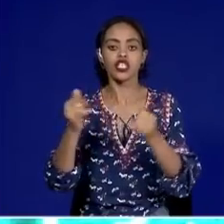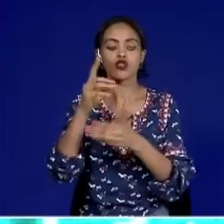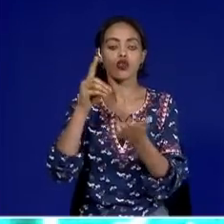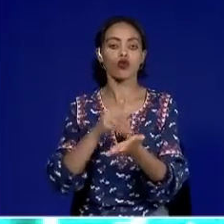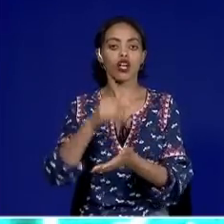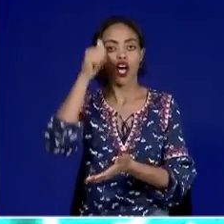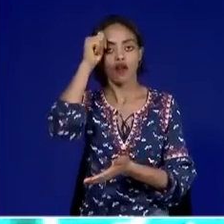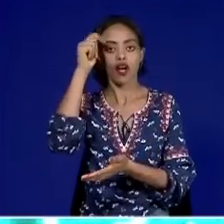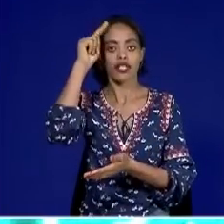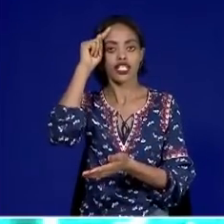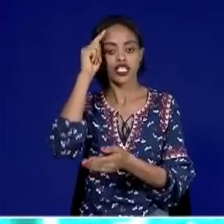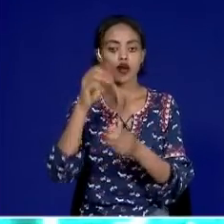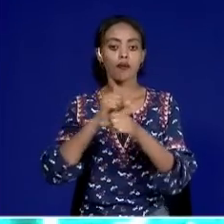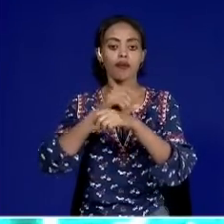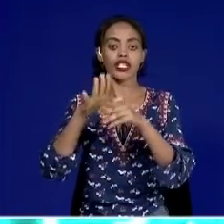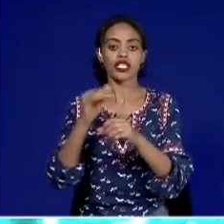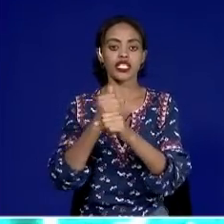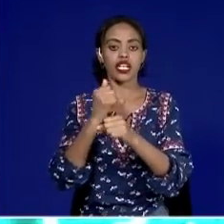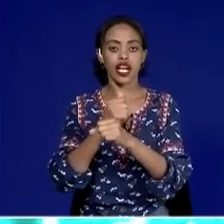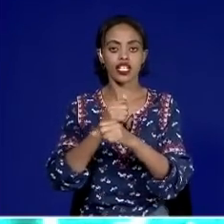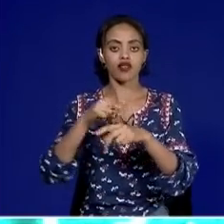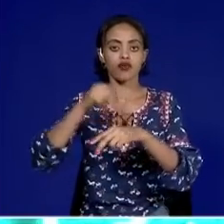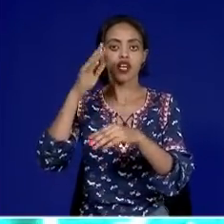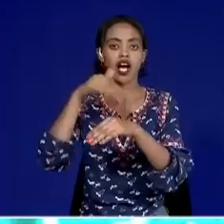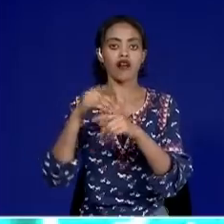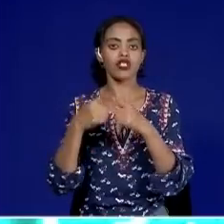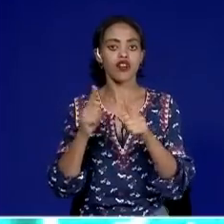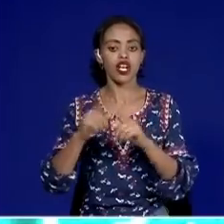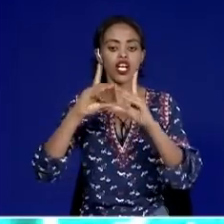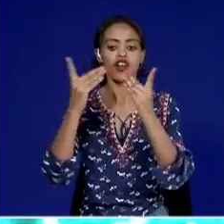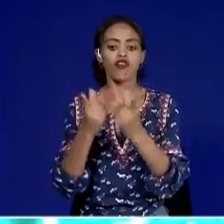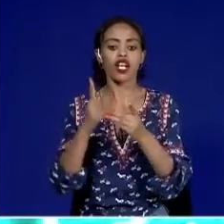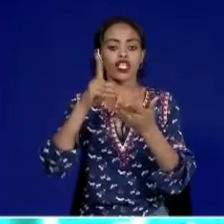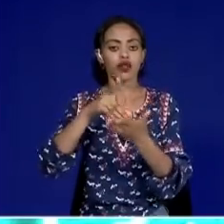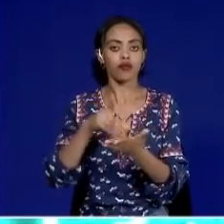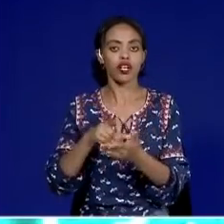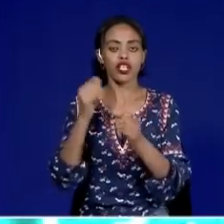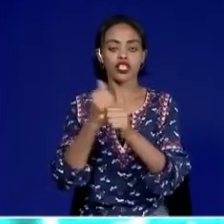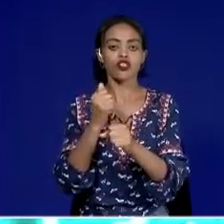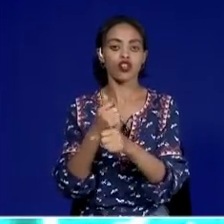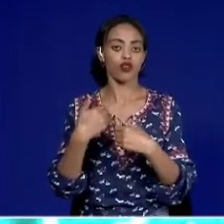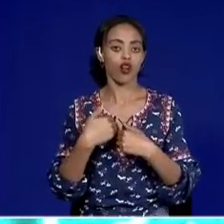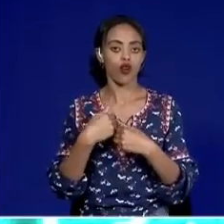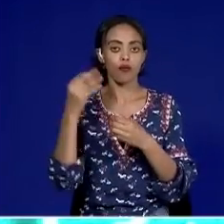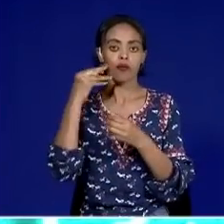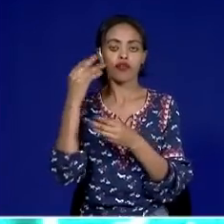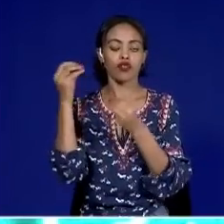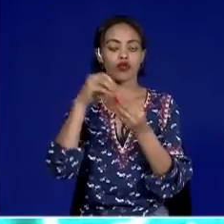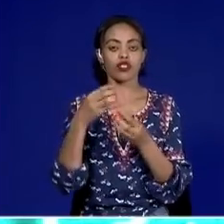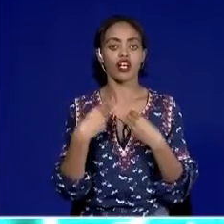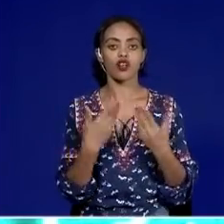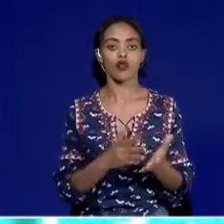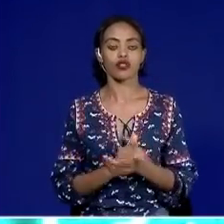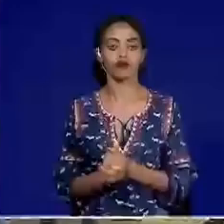ኣብርሃም ተኸስተ መድረኽ ምላዓል ስራሕቲ ምክልኻል ቫይረስ ኮሮና ኣብ ዝተፈላለያ ክፋላት ከተማ መቐለ ተሳሊጡሎ መብርሂት ወልደ ማርያም ተወሳኺ